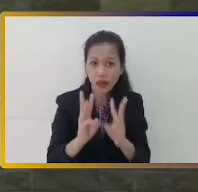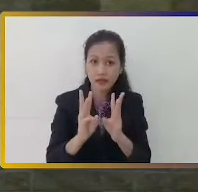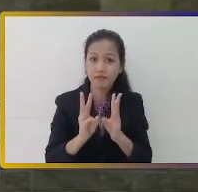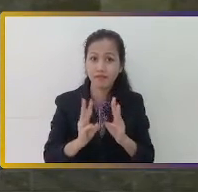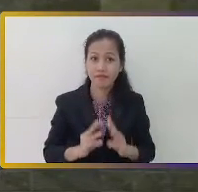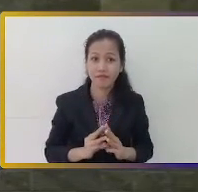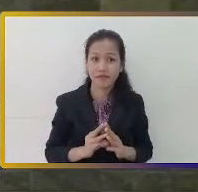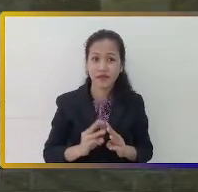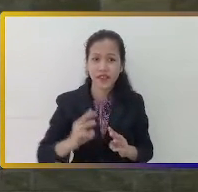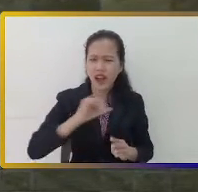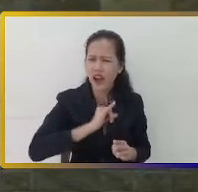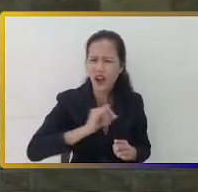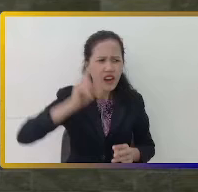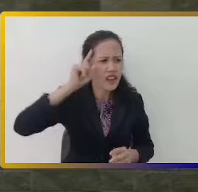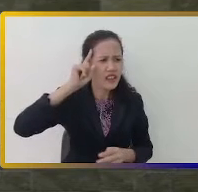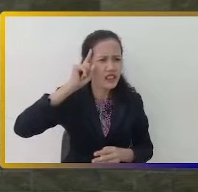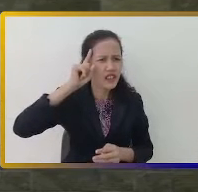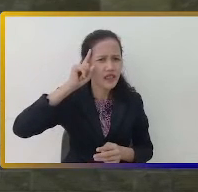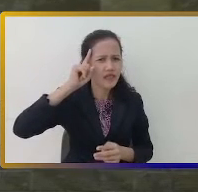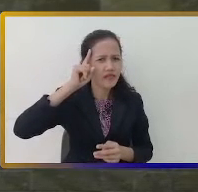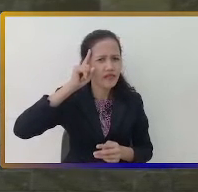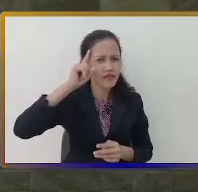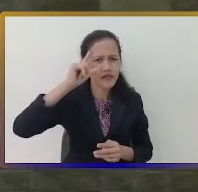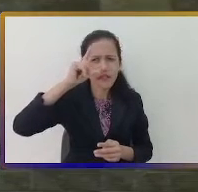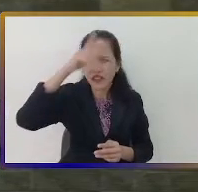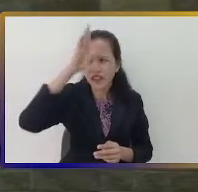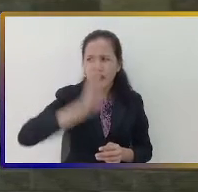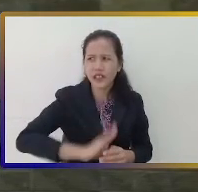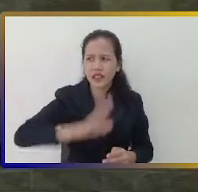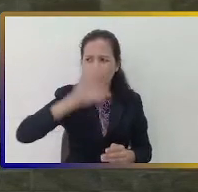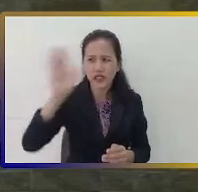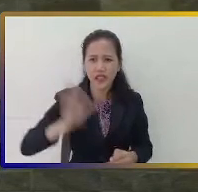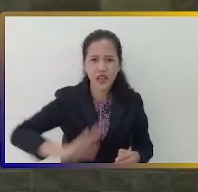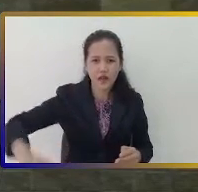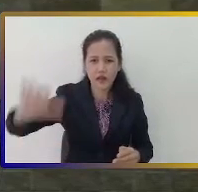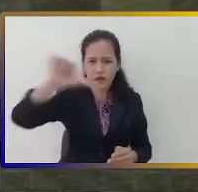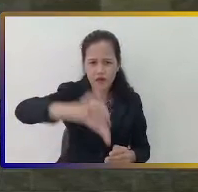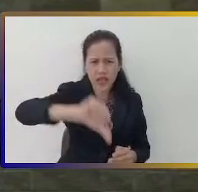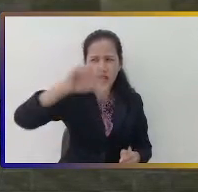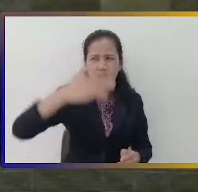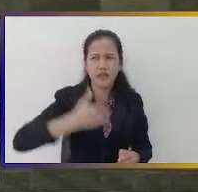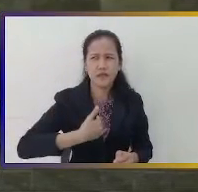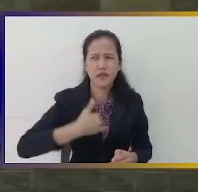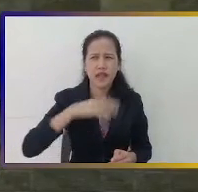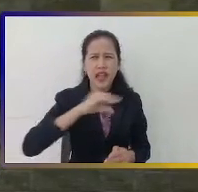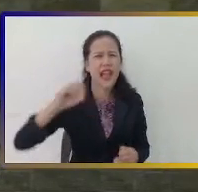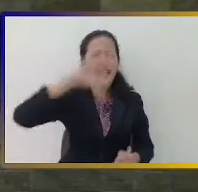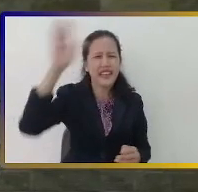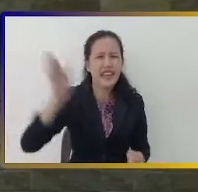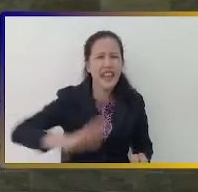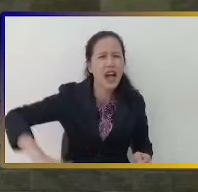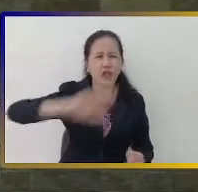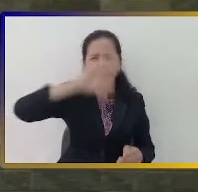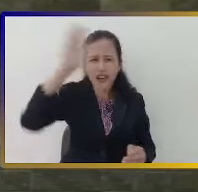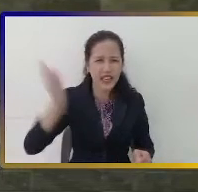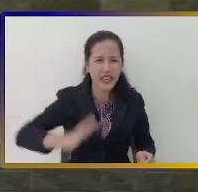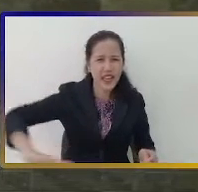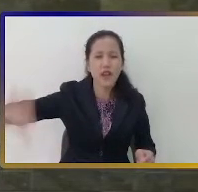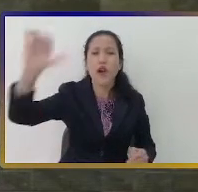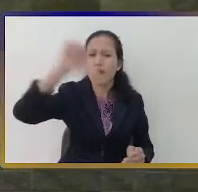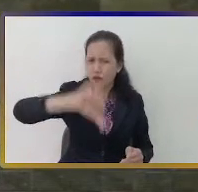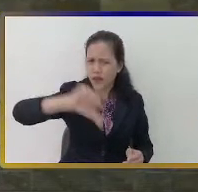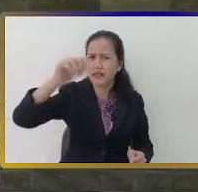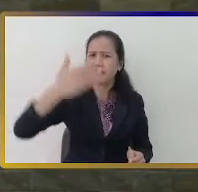Kapatid, iniisip ko nga po, God never failed me. Yeah. Yeah. And He will never, never, ever fail